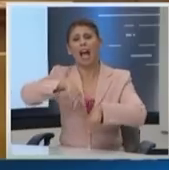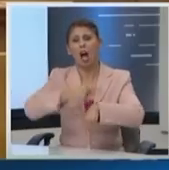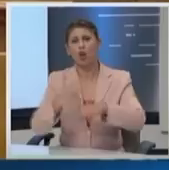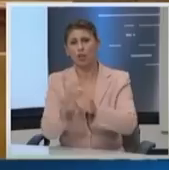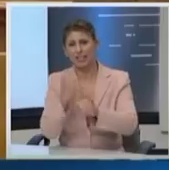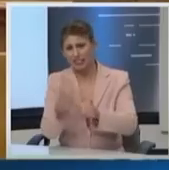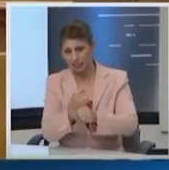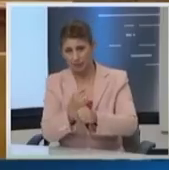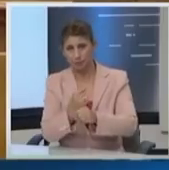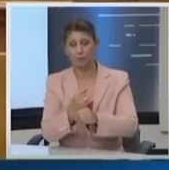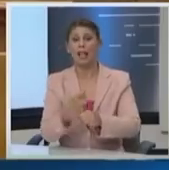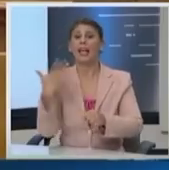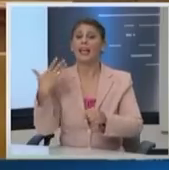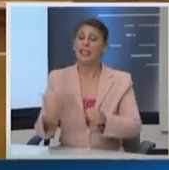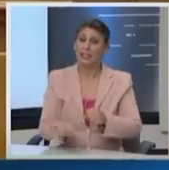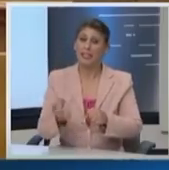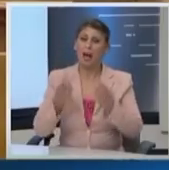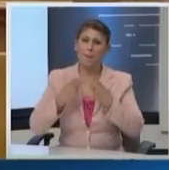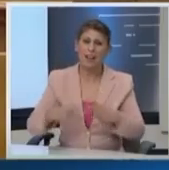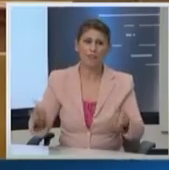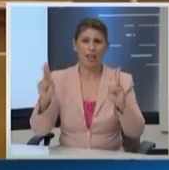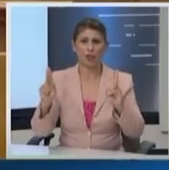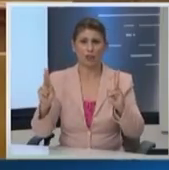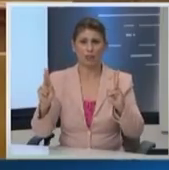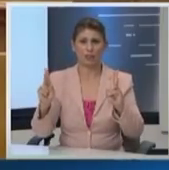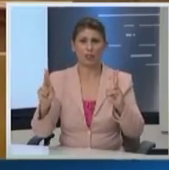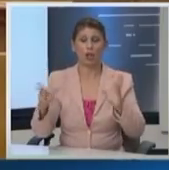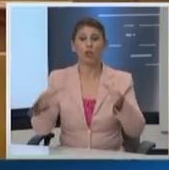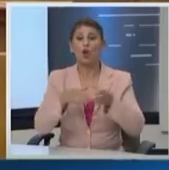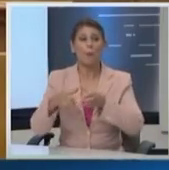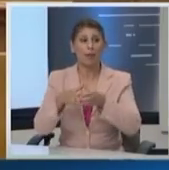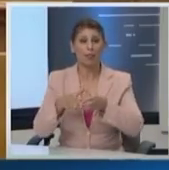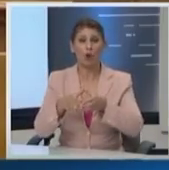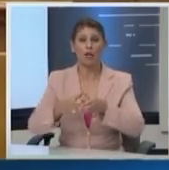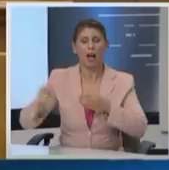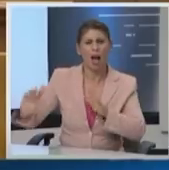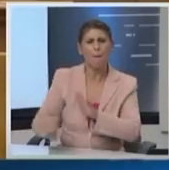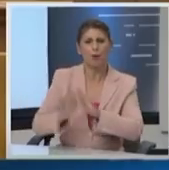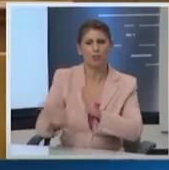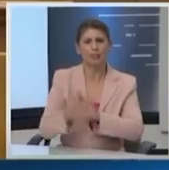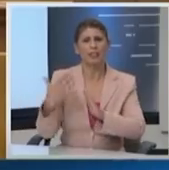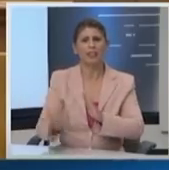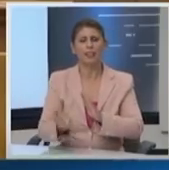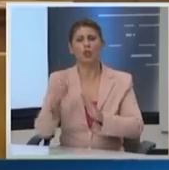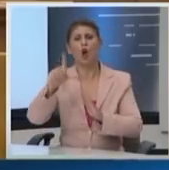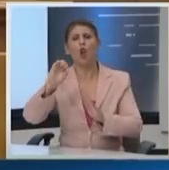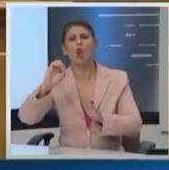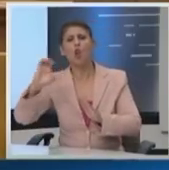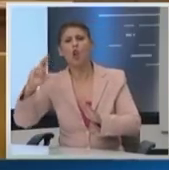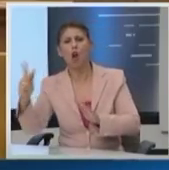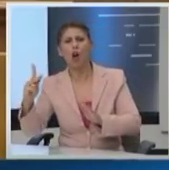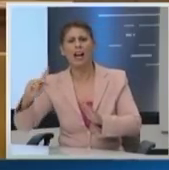εργασίας. Είναι η απελευθέρωση των ομαδικών απολύσεων. Είναι το lockout,